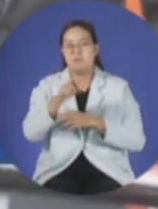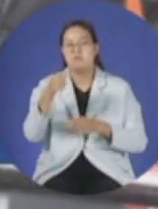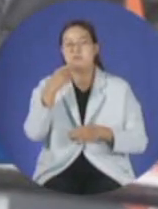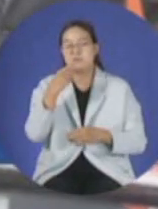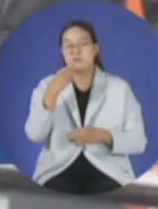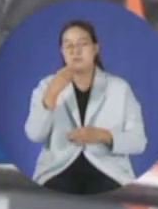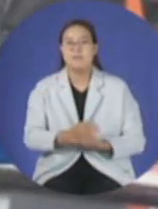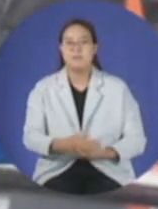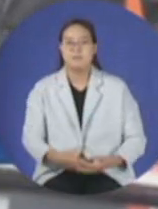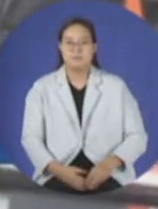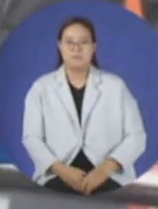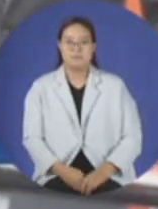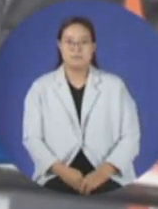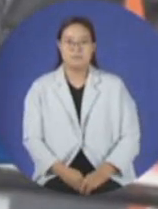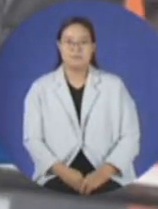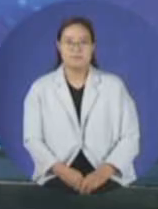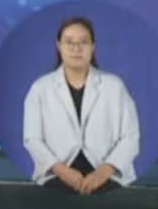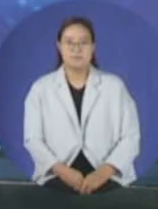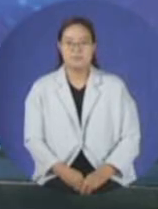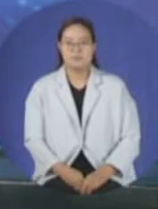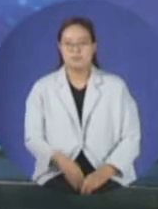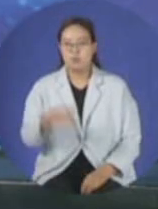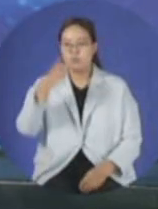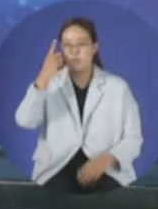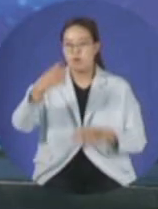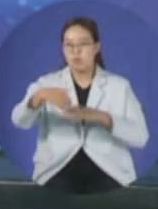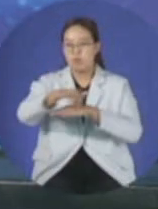байна. Монгол улс Япон улсын хооронд дипломат харилцаа